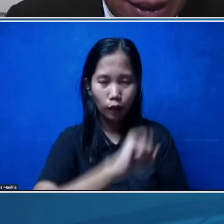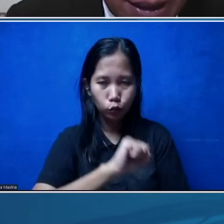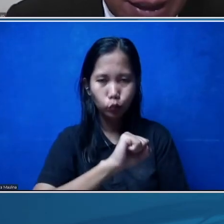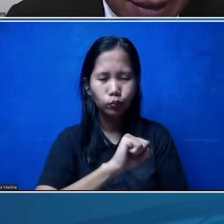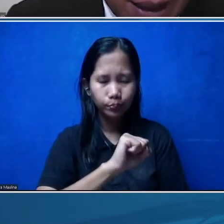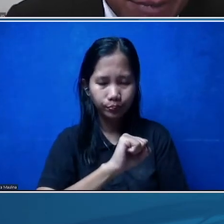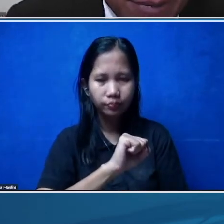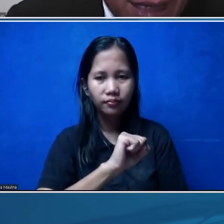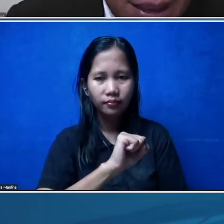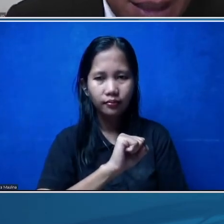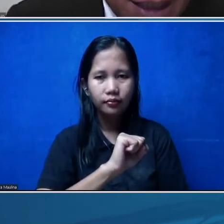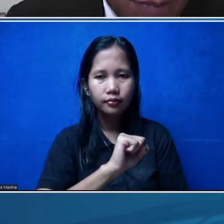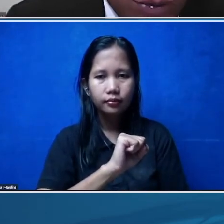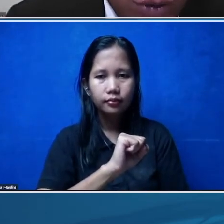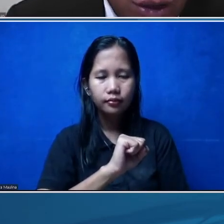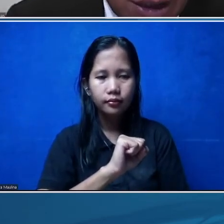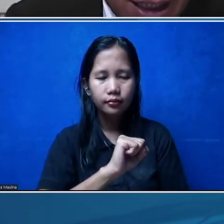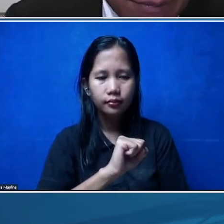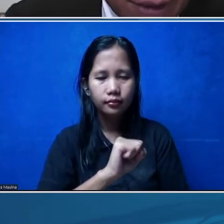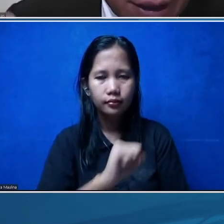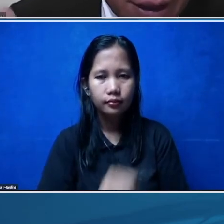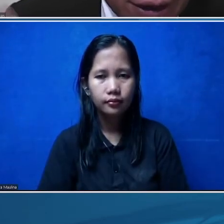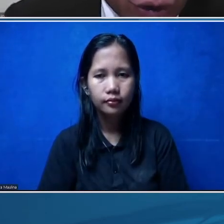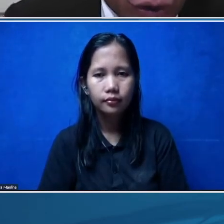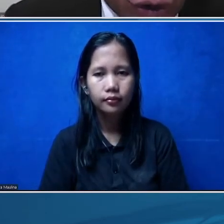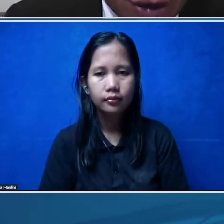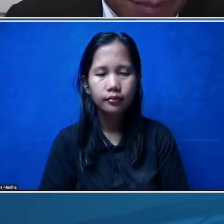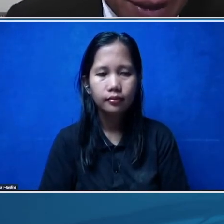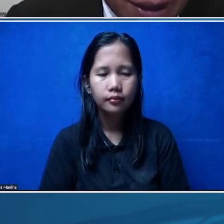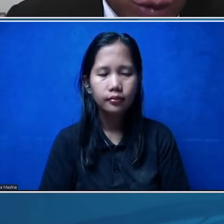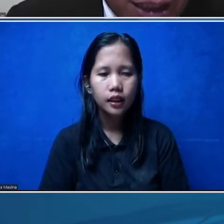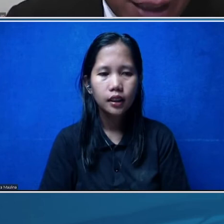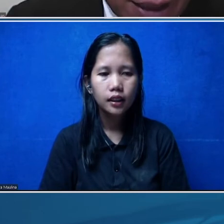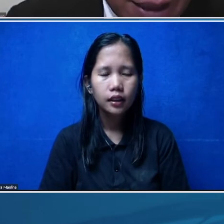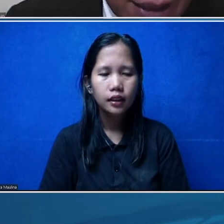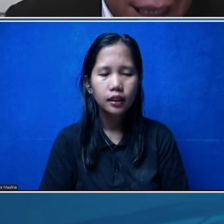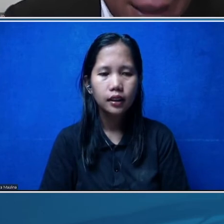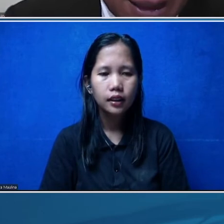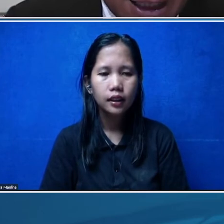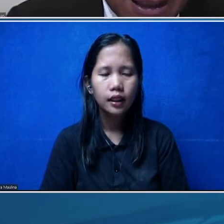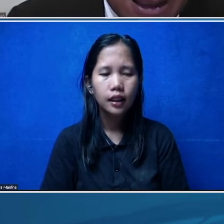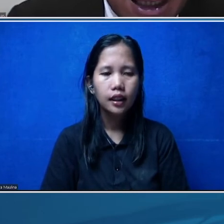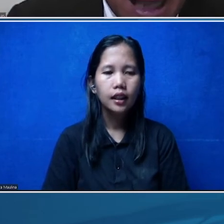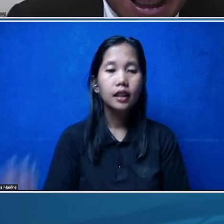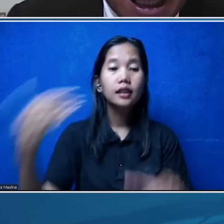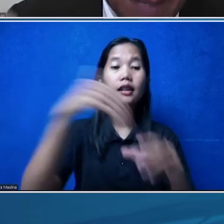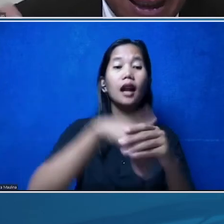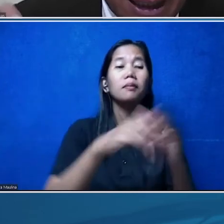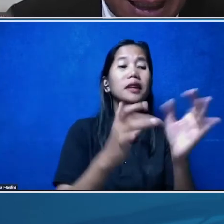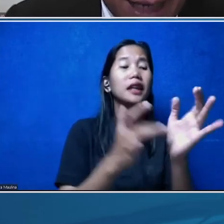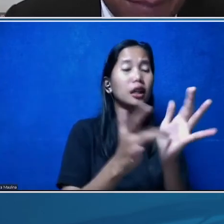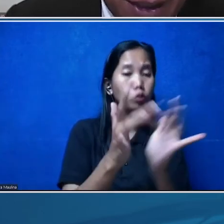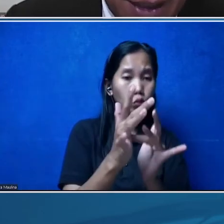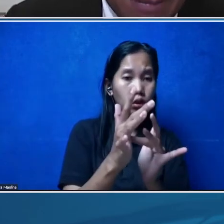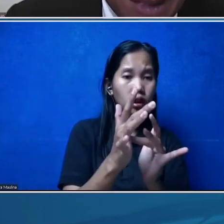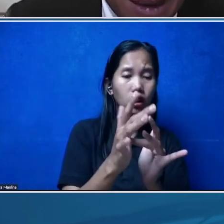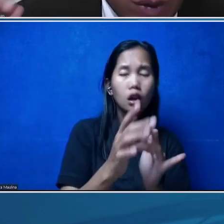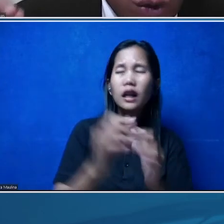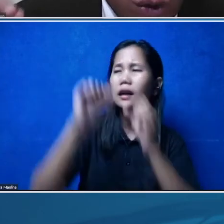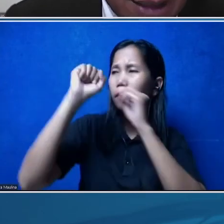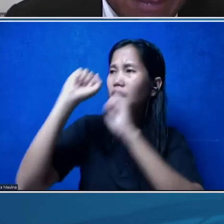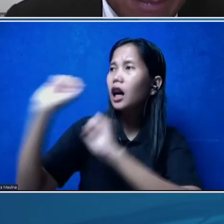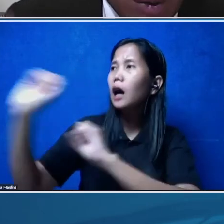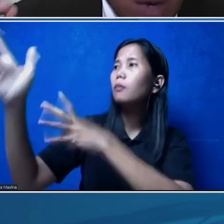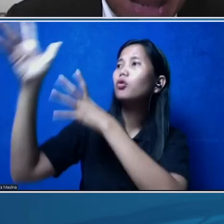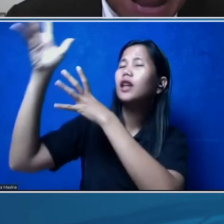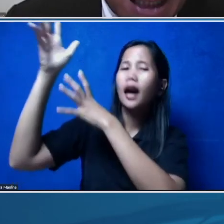yang telah memanggil kamu dalam Kristus kepada kemuliaan-nya yang kekal akan melengkapi meneguhkan